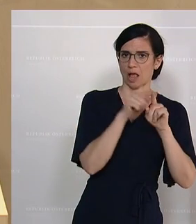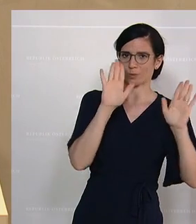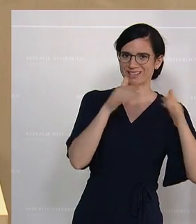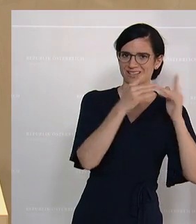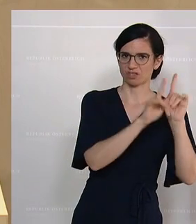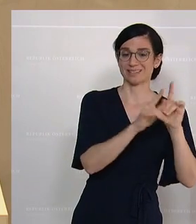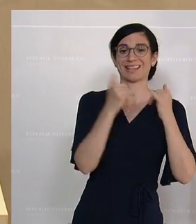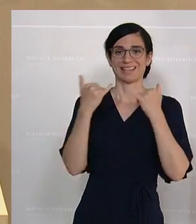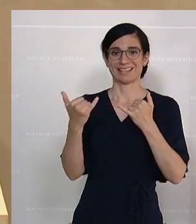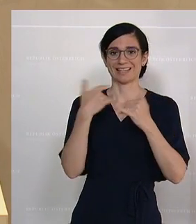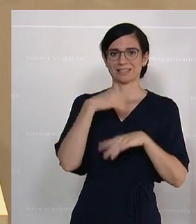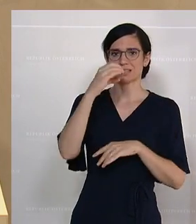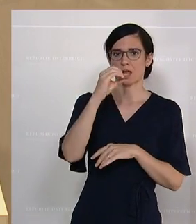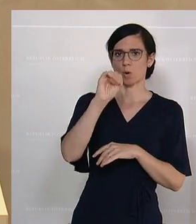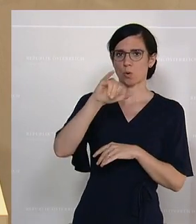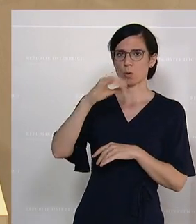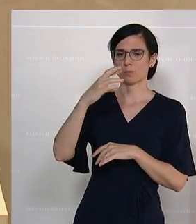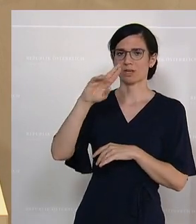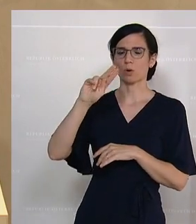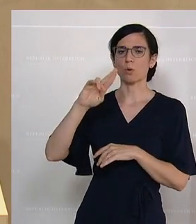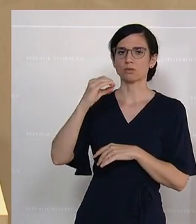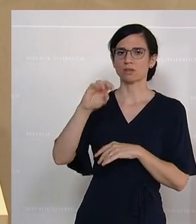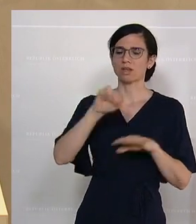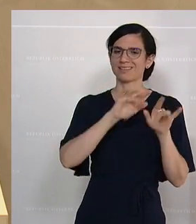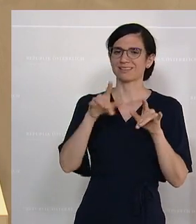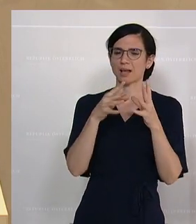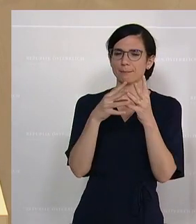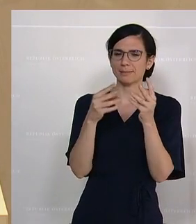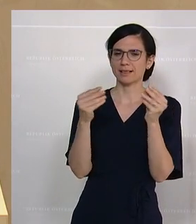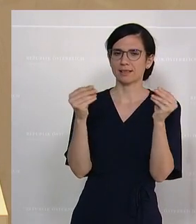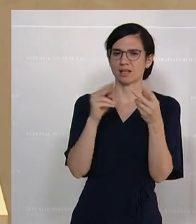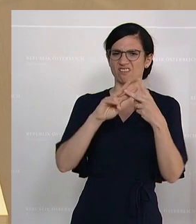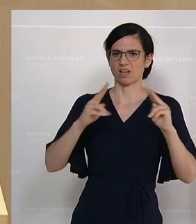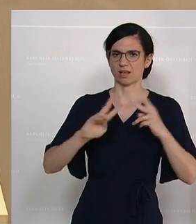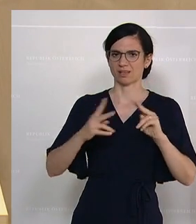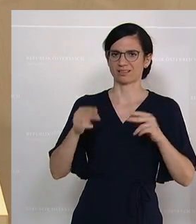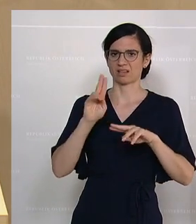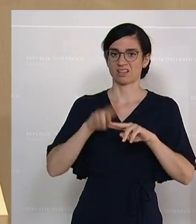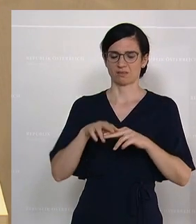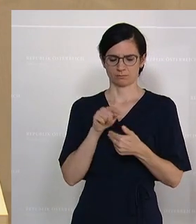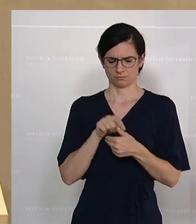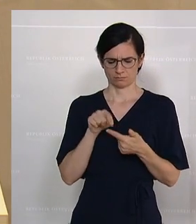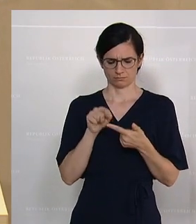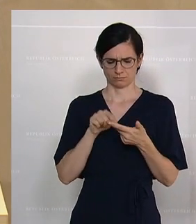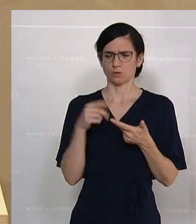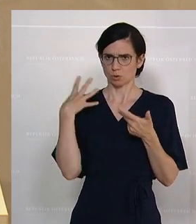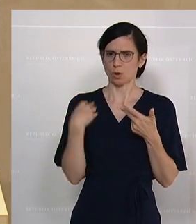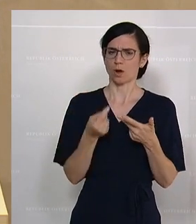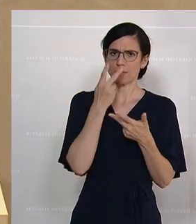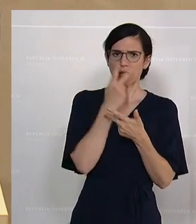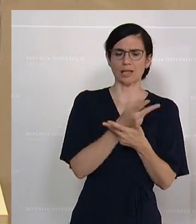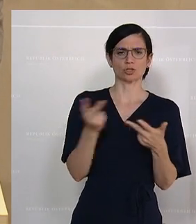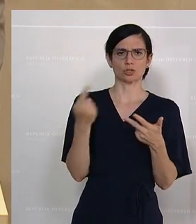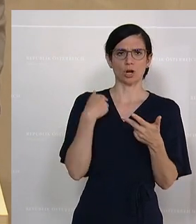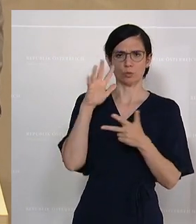die omikron variante dominierend mildere variante das heißt wenn ich die 3 die drei dinge wieder betrachte